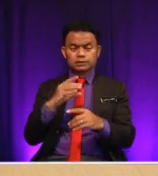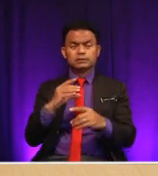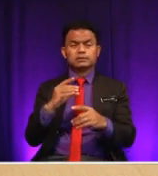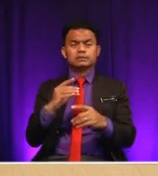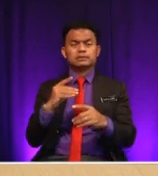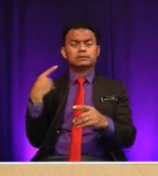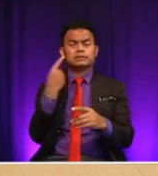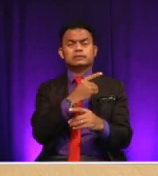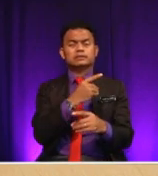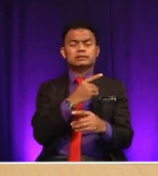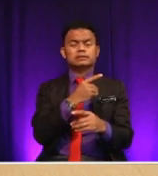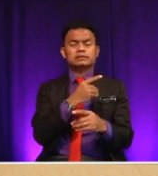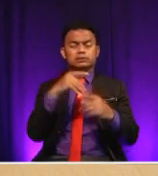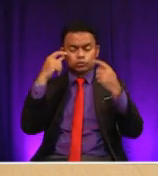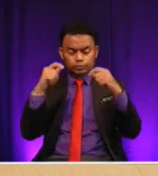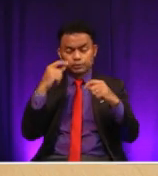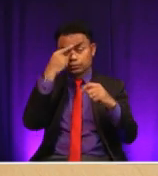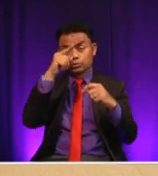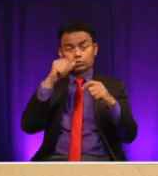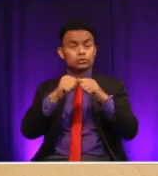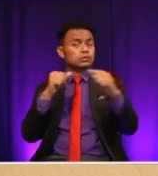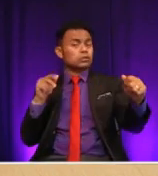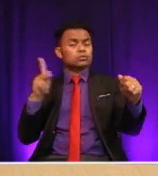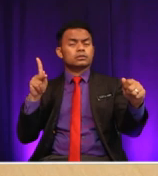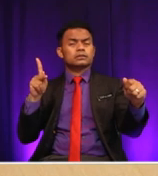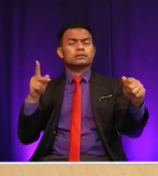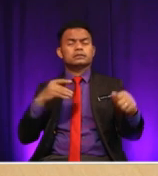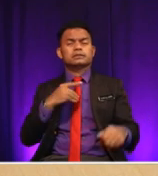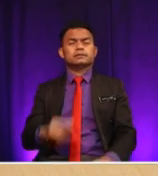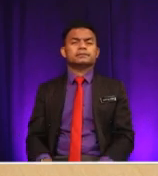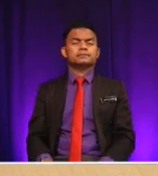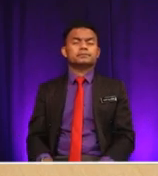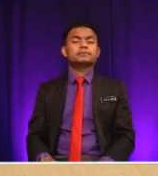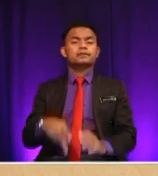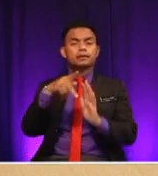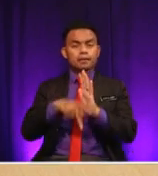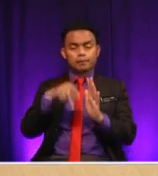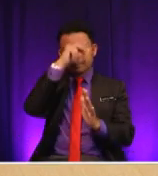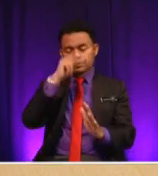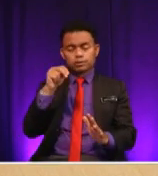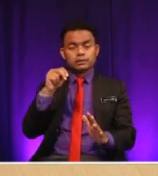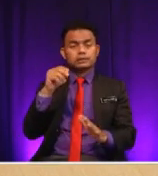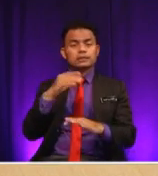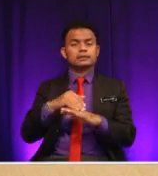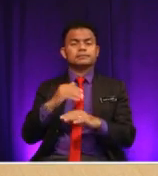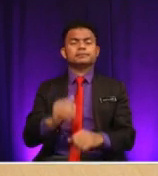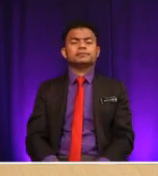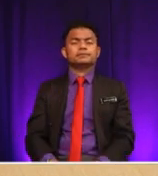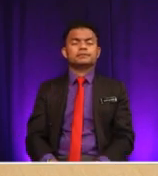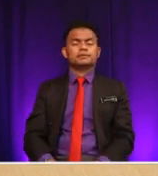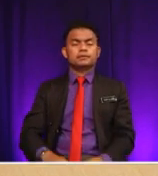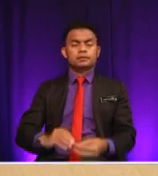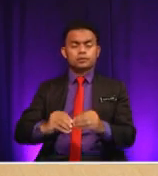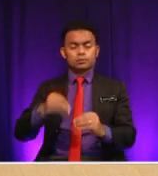oke daripada isi di sini maka kita keluarkan persoalannya di sini oke sama juga pada rangkap yang